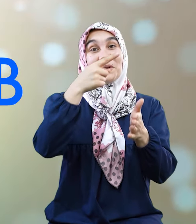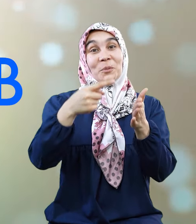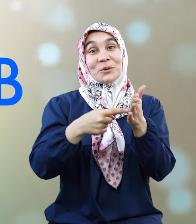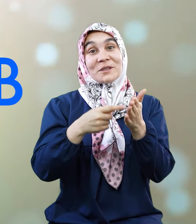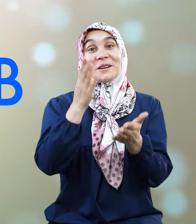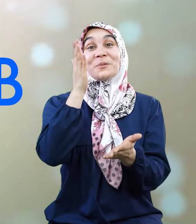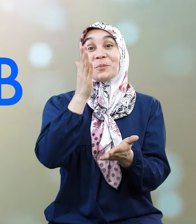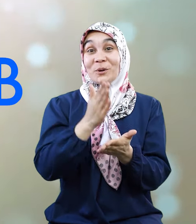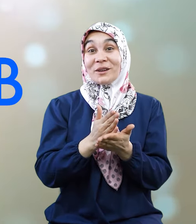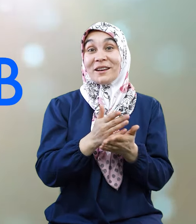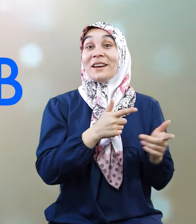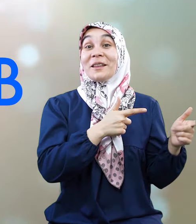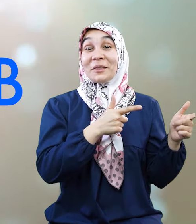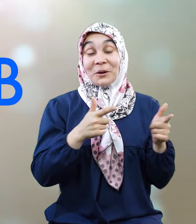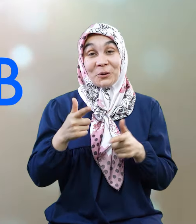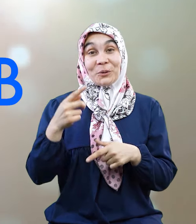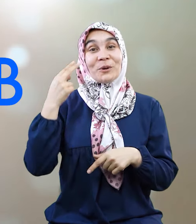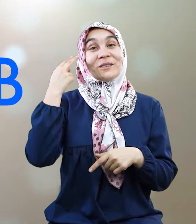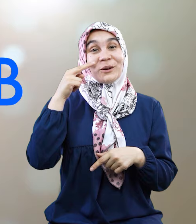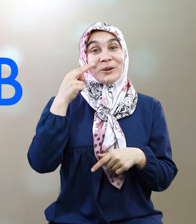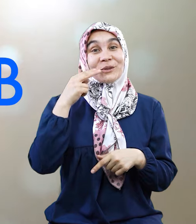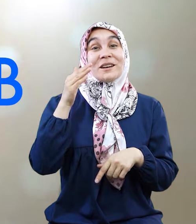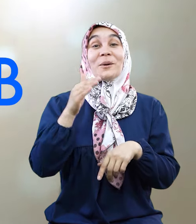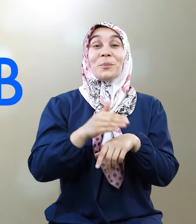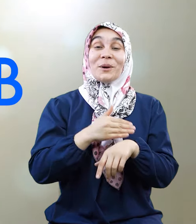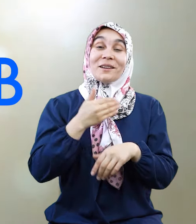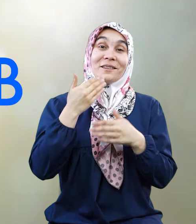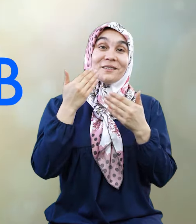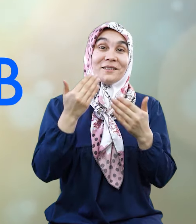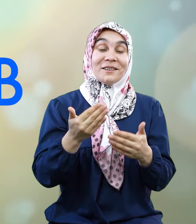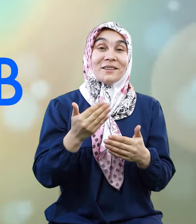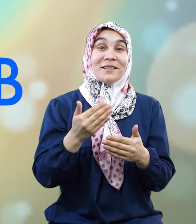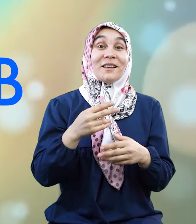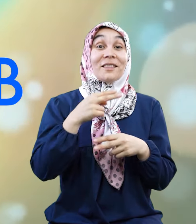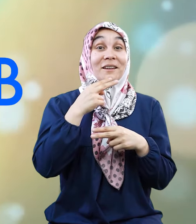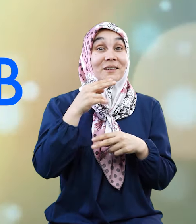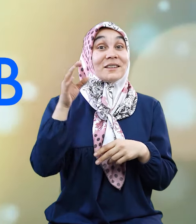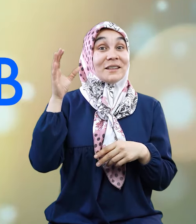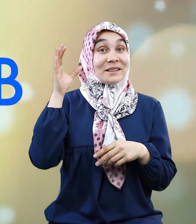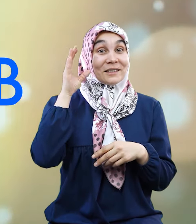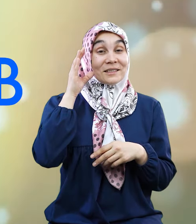bor. Tayyorman tog'ajon. Barakalloh. Diqqat qil.